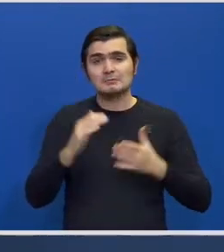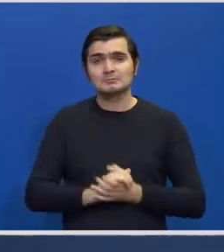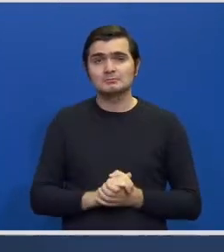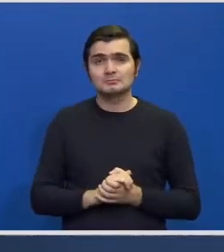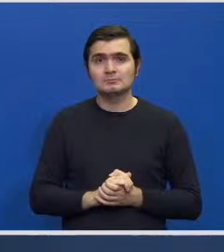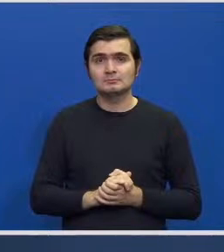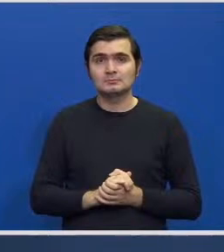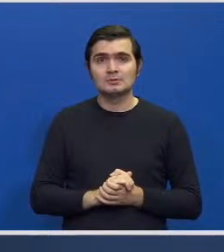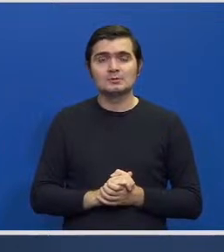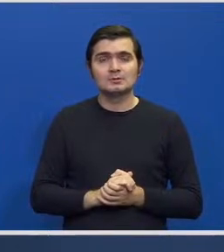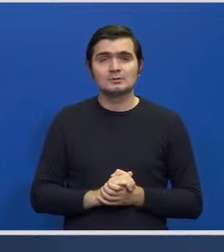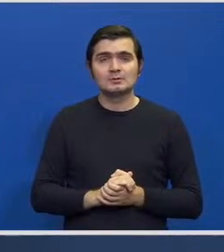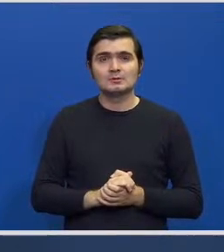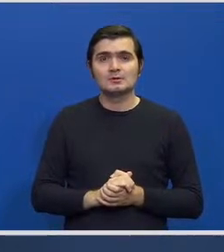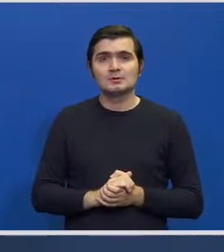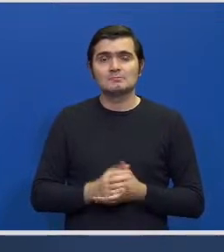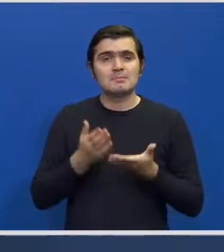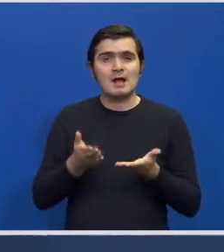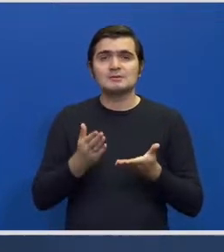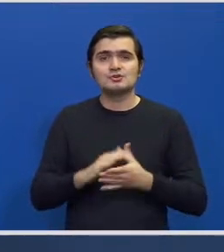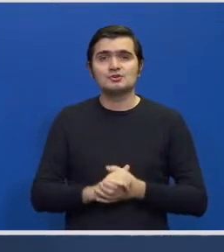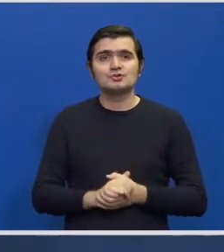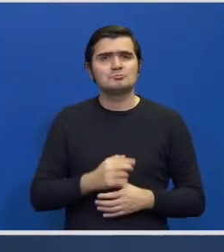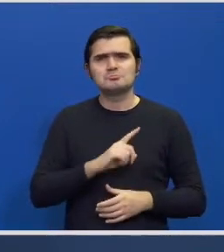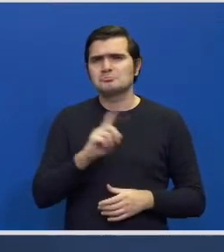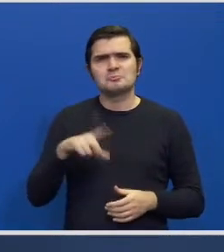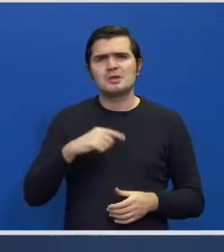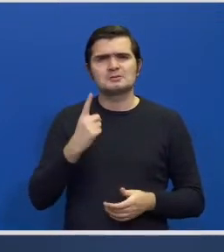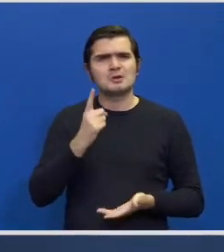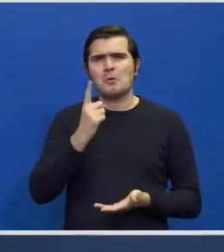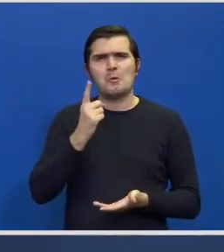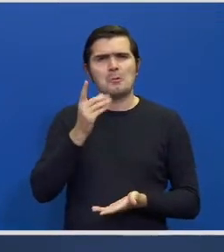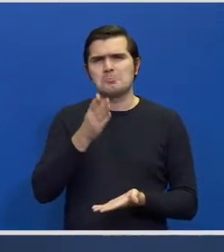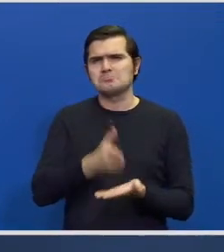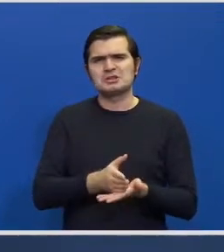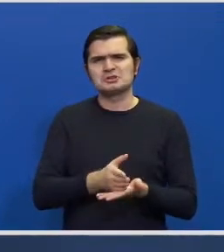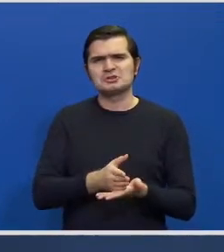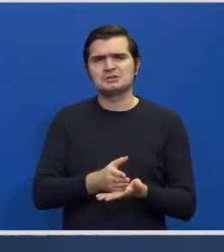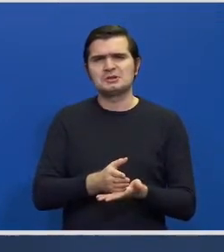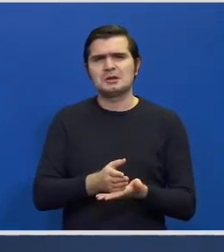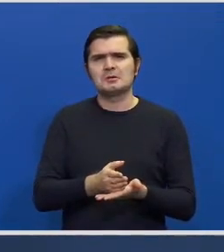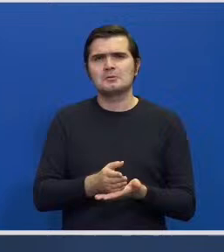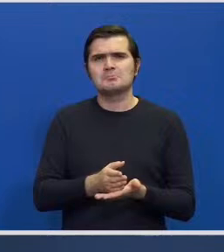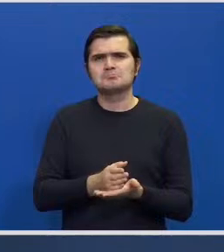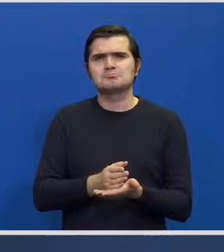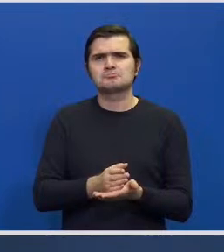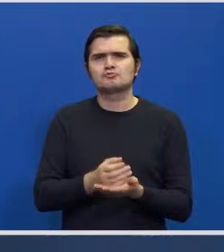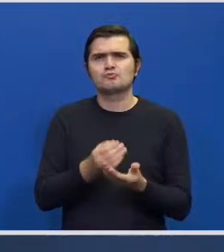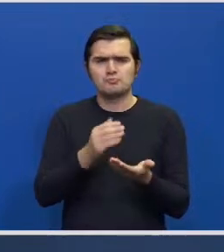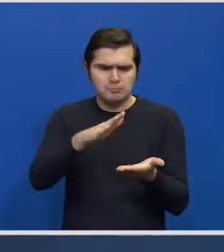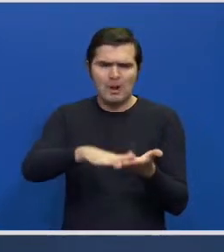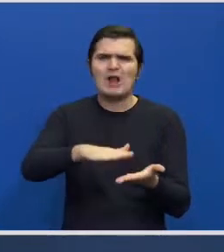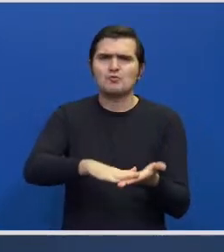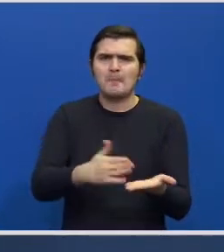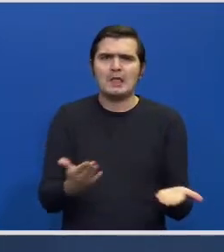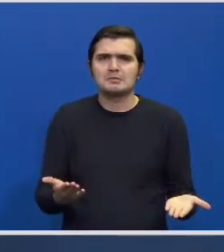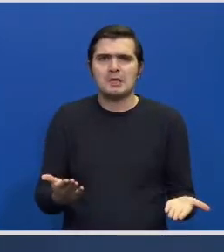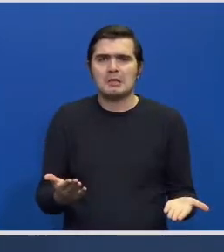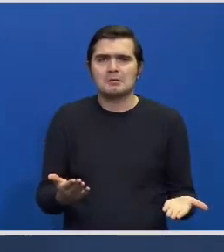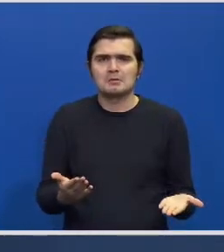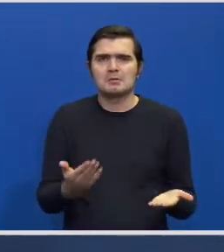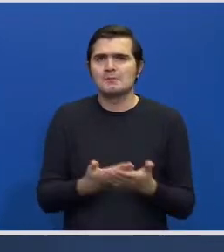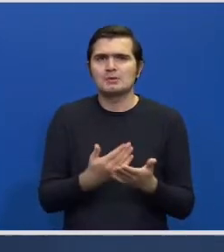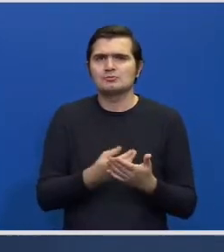limpede că la mijloc nu este o decizie luată pe argumente